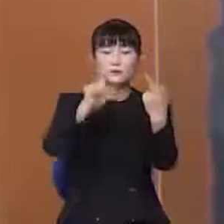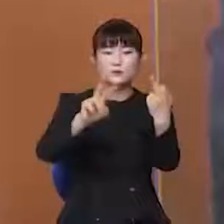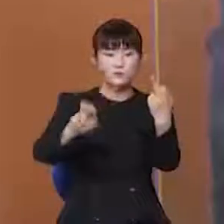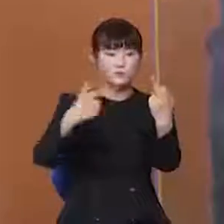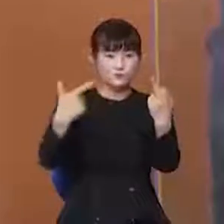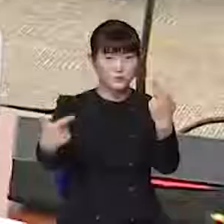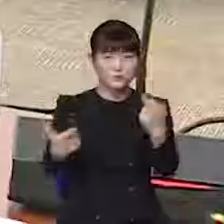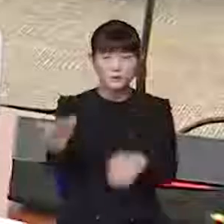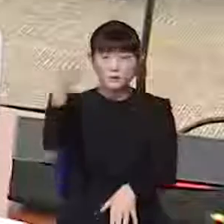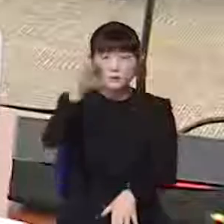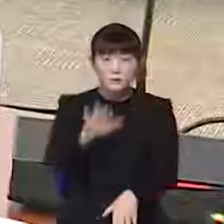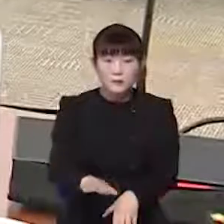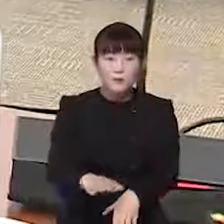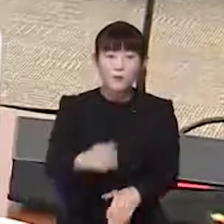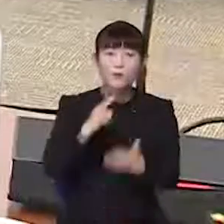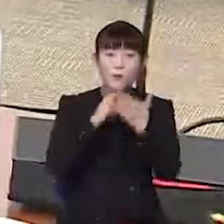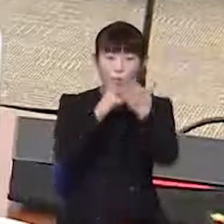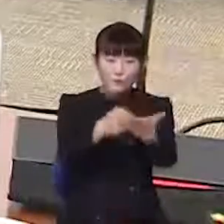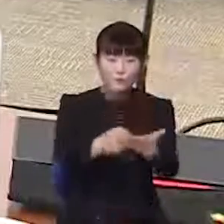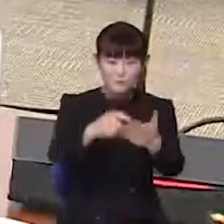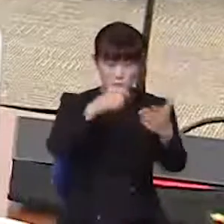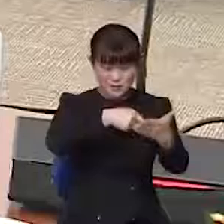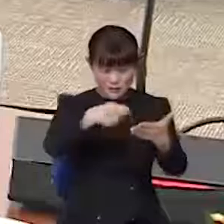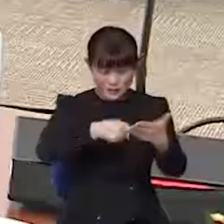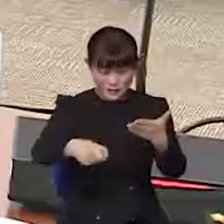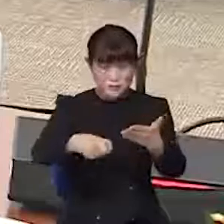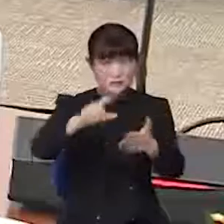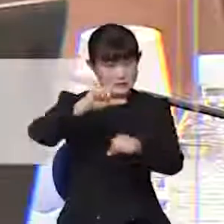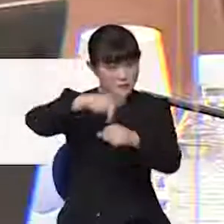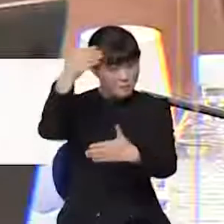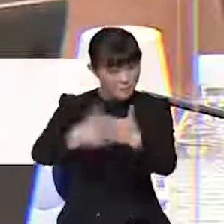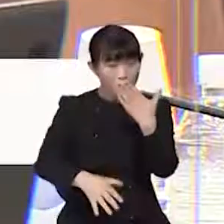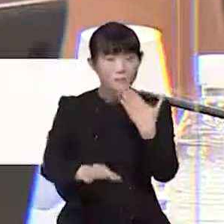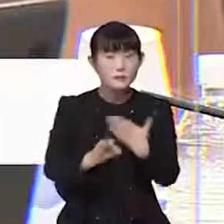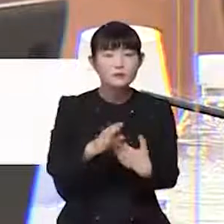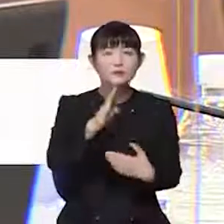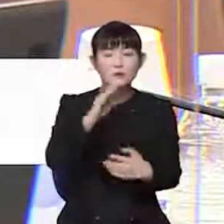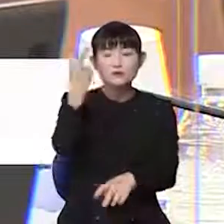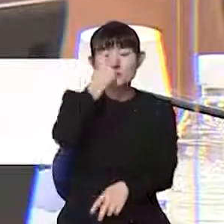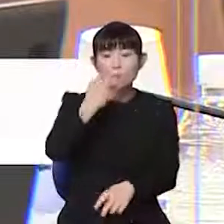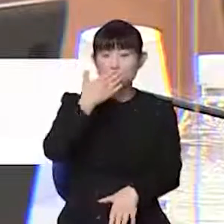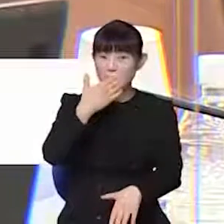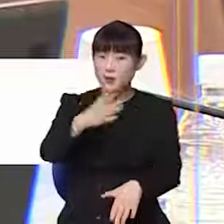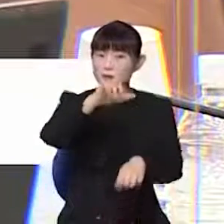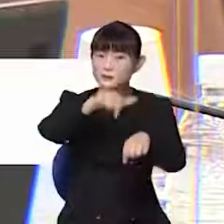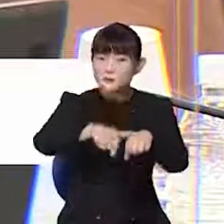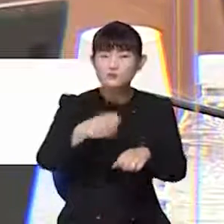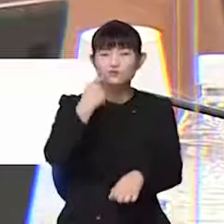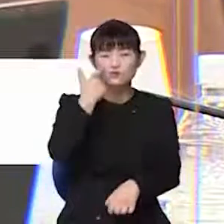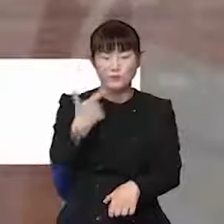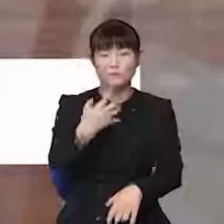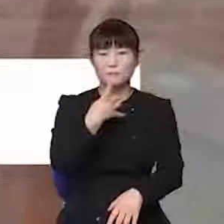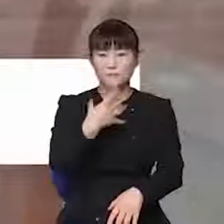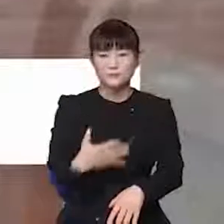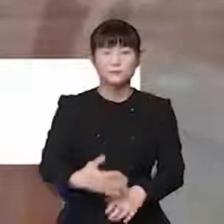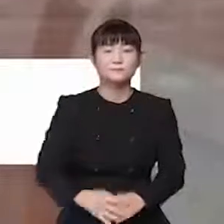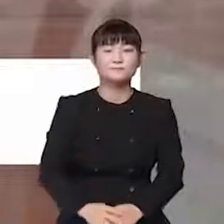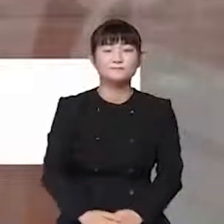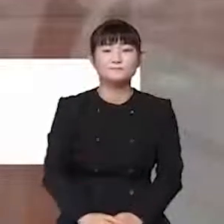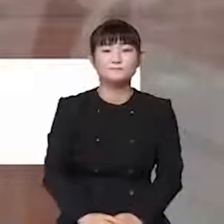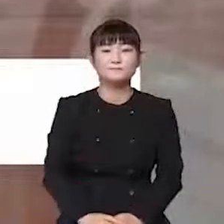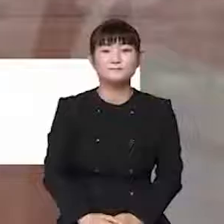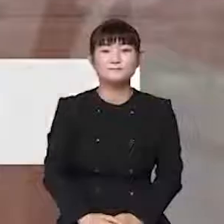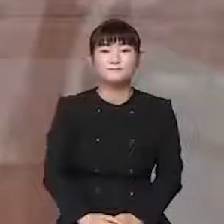26일. 하지만 보고서 작성에 필요한 시간을 감안하면 실질적인 조사 가능 기간은 6개월여밖에 남지